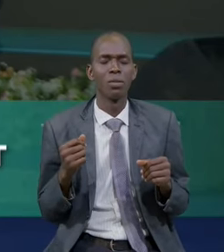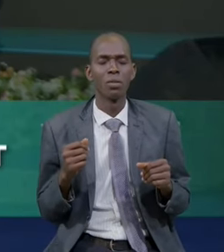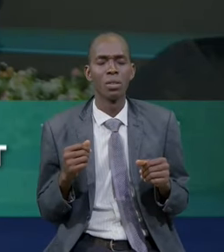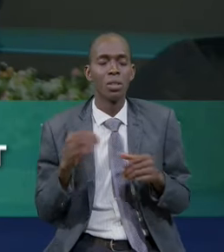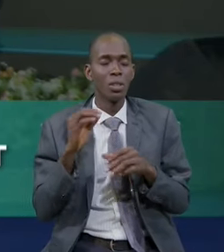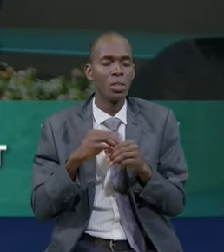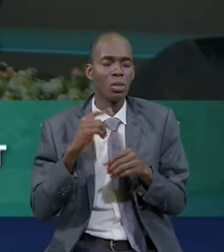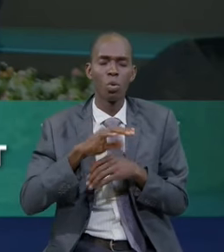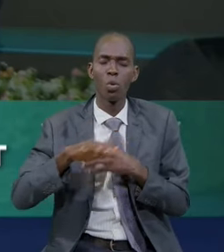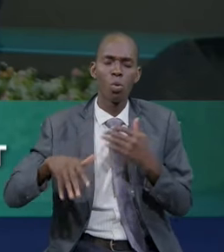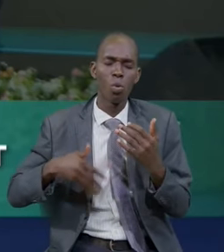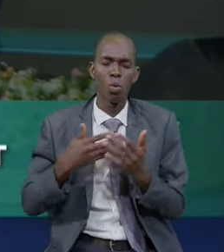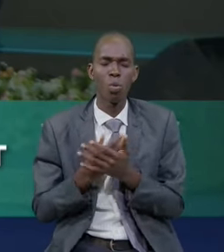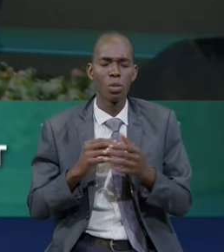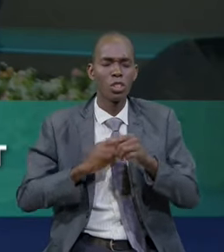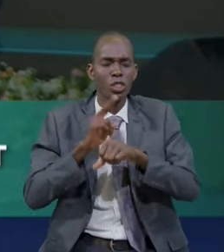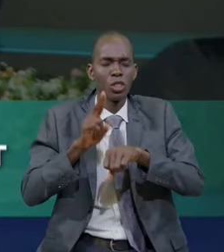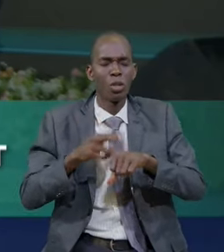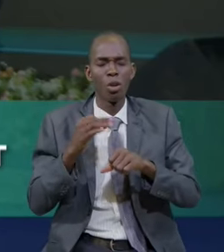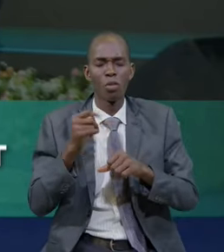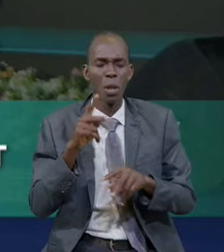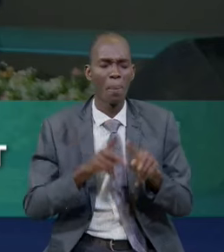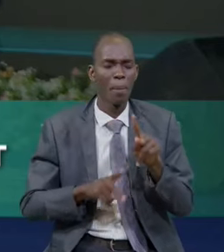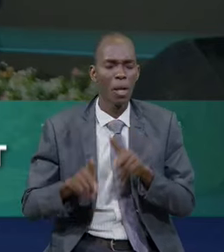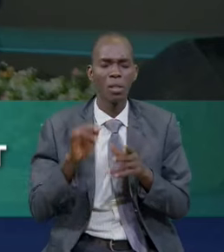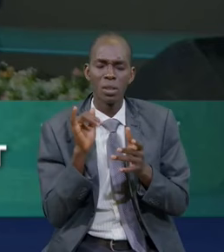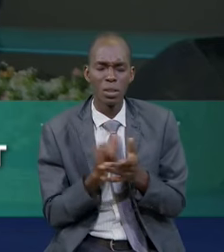nation de ceux-là,